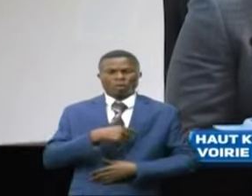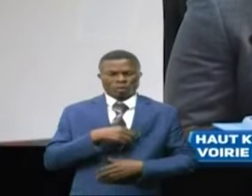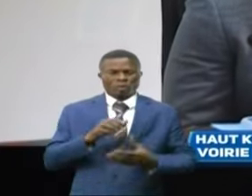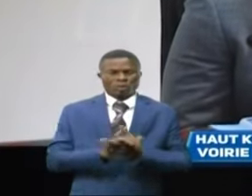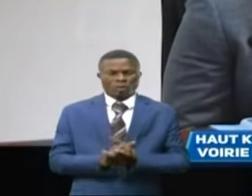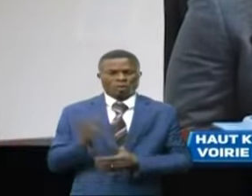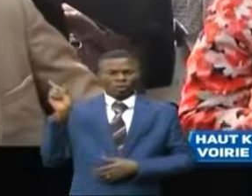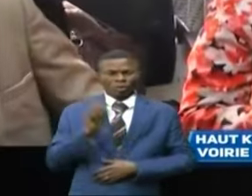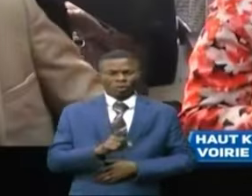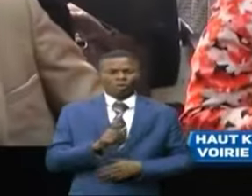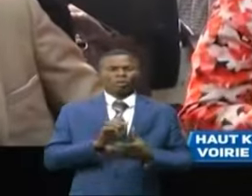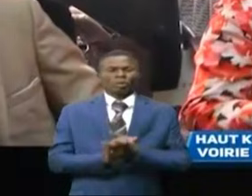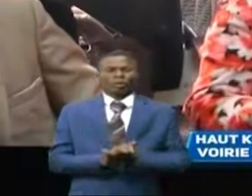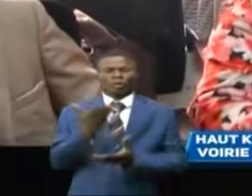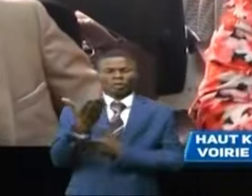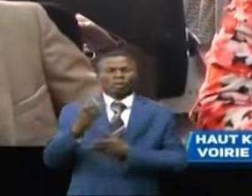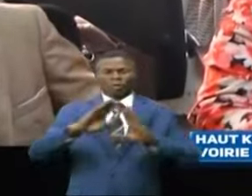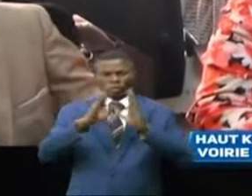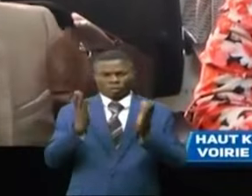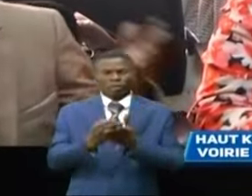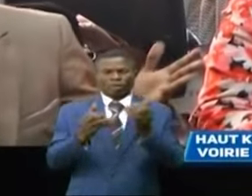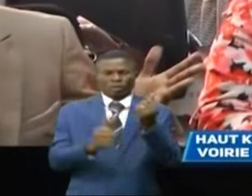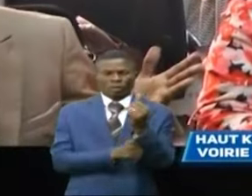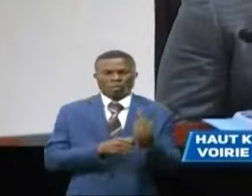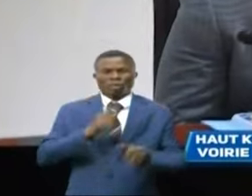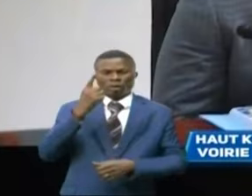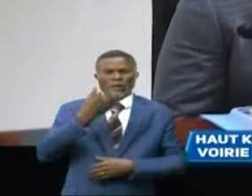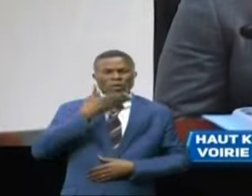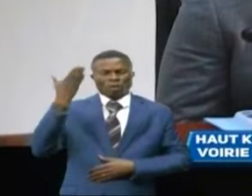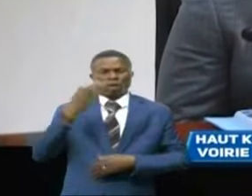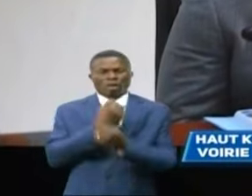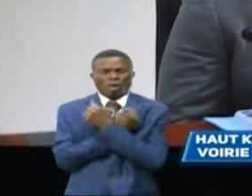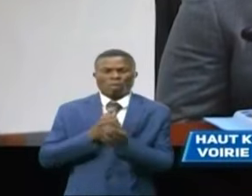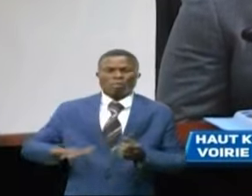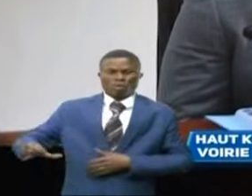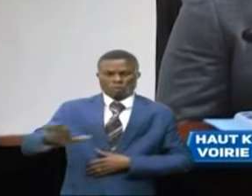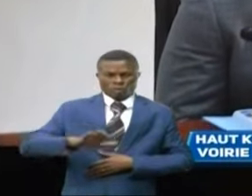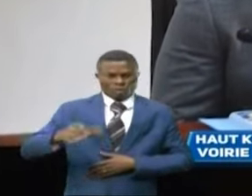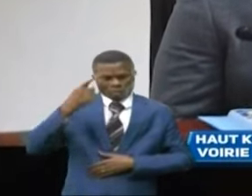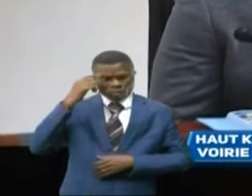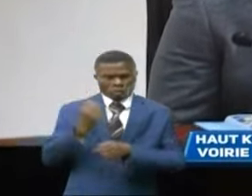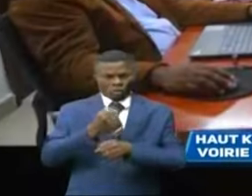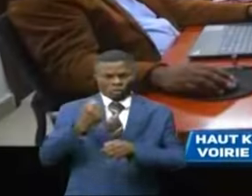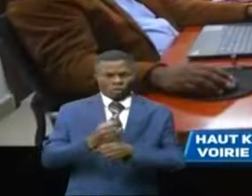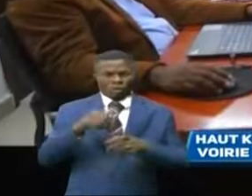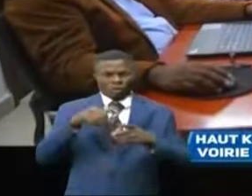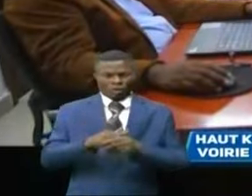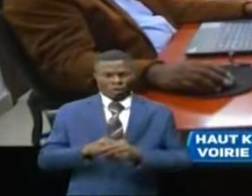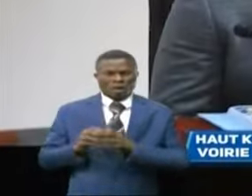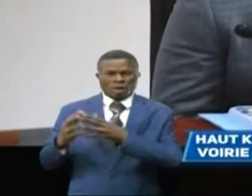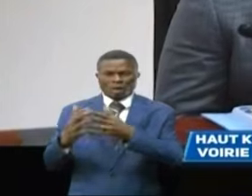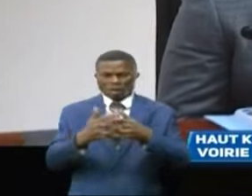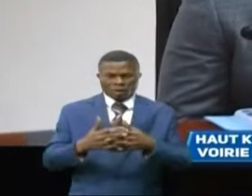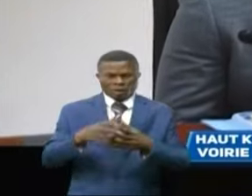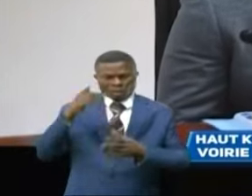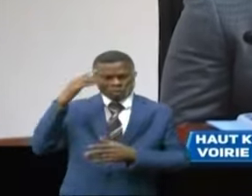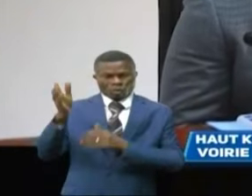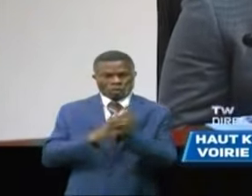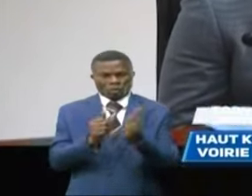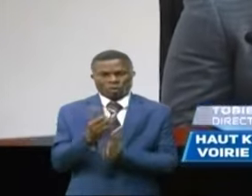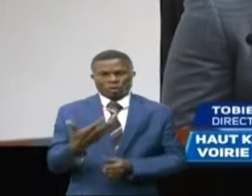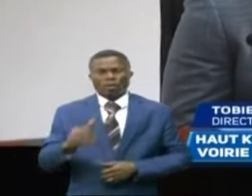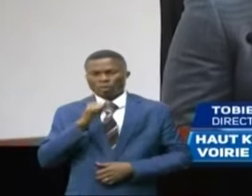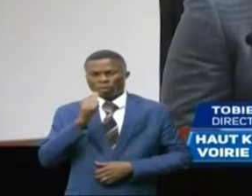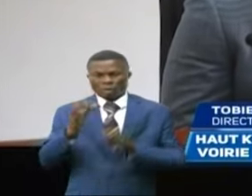ici appeler tout le monde au esprit patriotique, afin que nous puissions travailler dans l'harmonie, pour ne pas bloquer les choses, mais